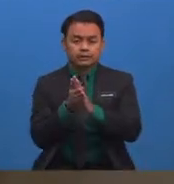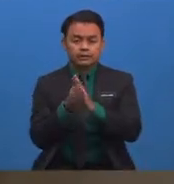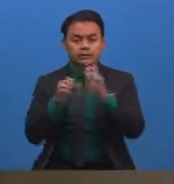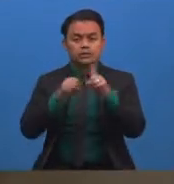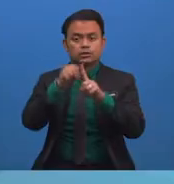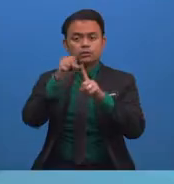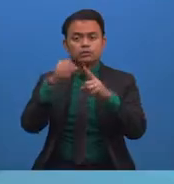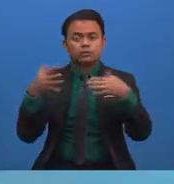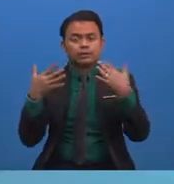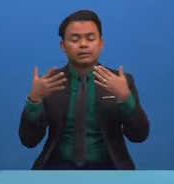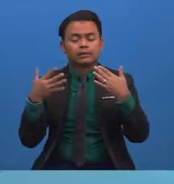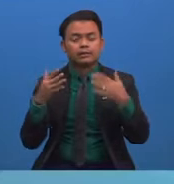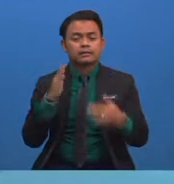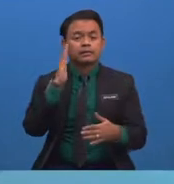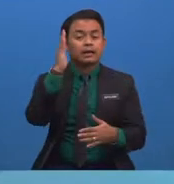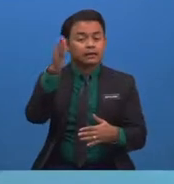terhenti.